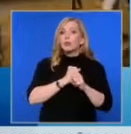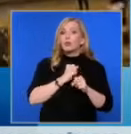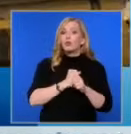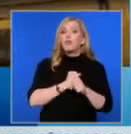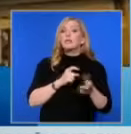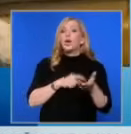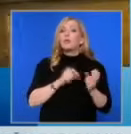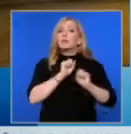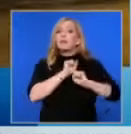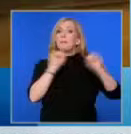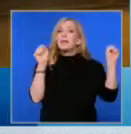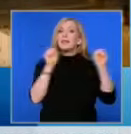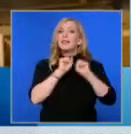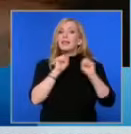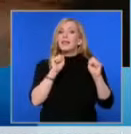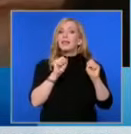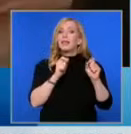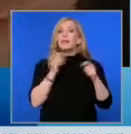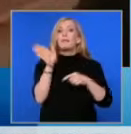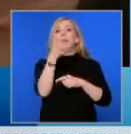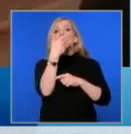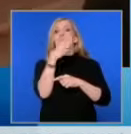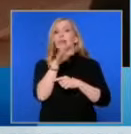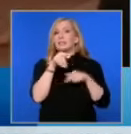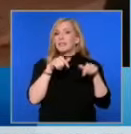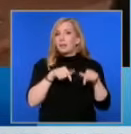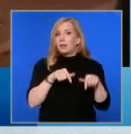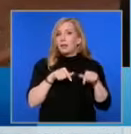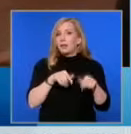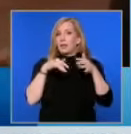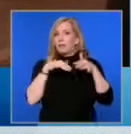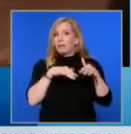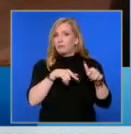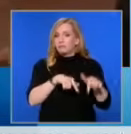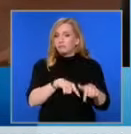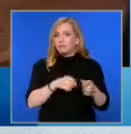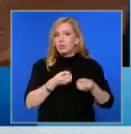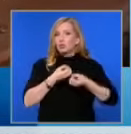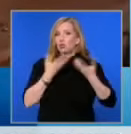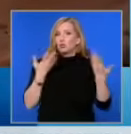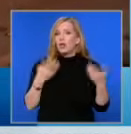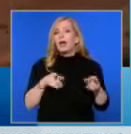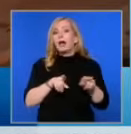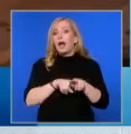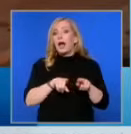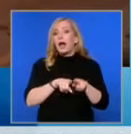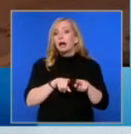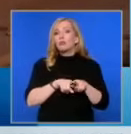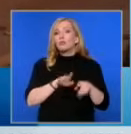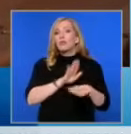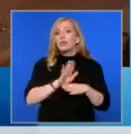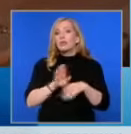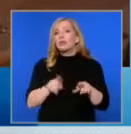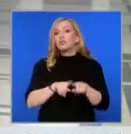закона за митингите и манифестациите, който при такъв тип прояви, както според МВР, така и според депутатите,